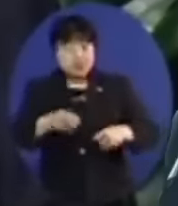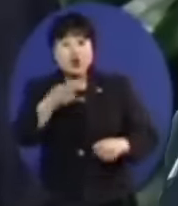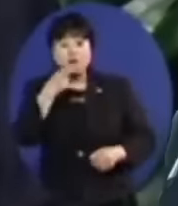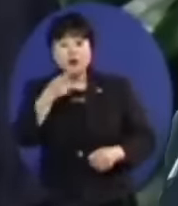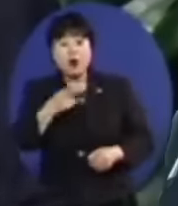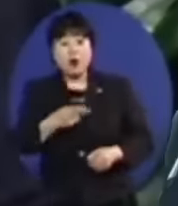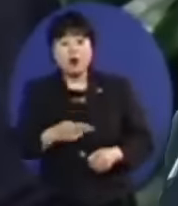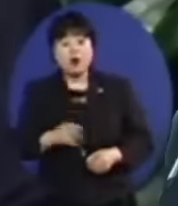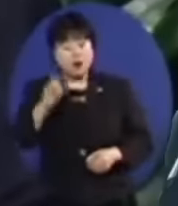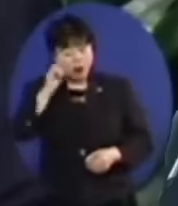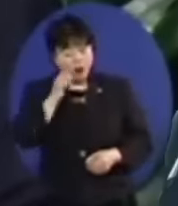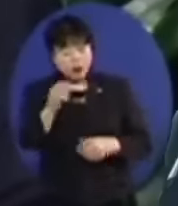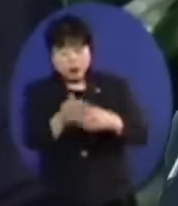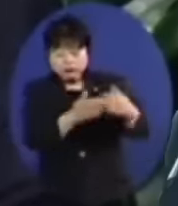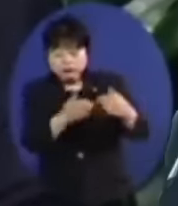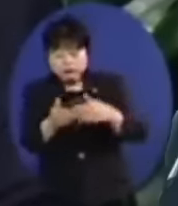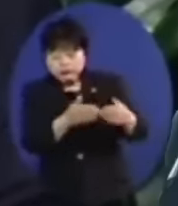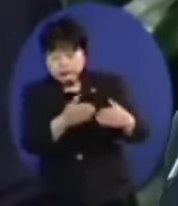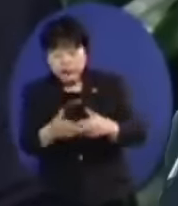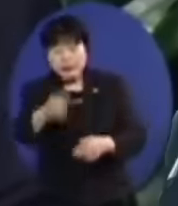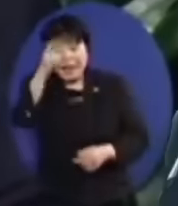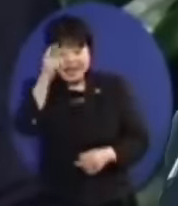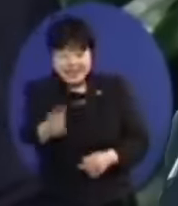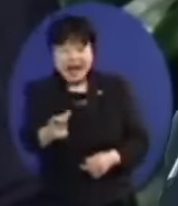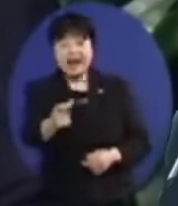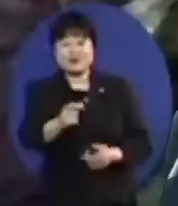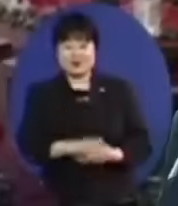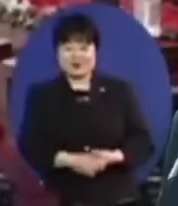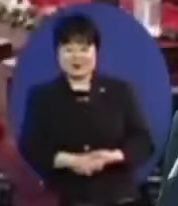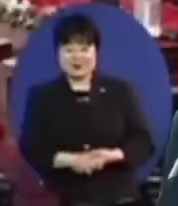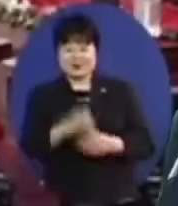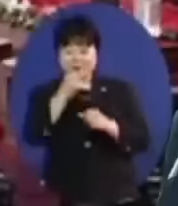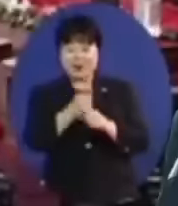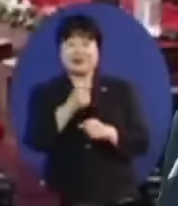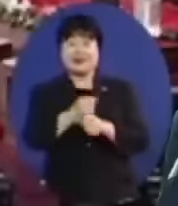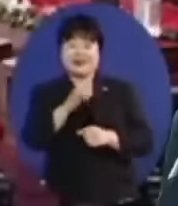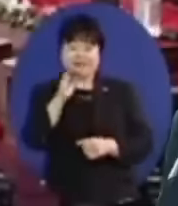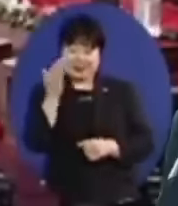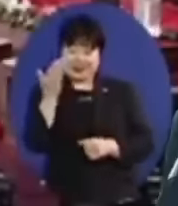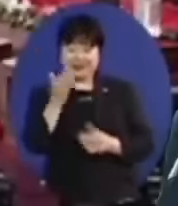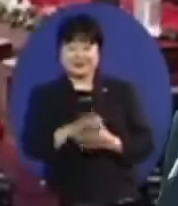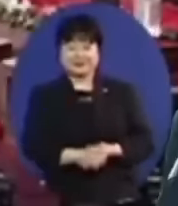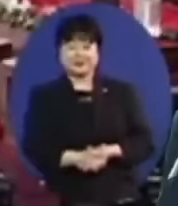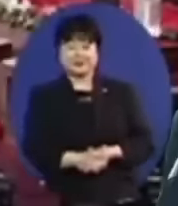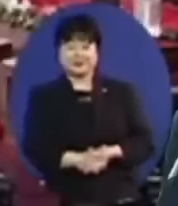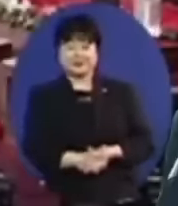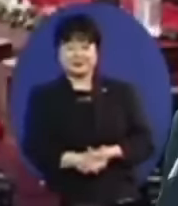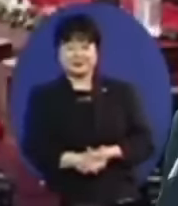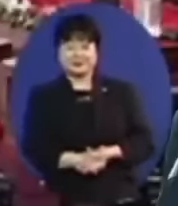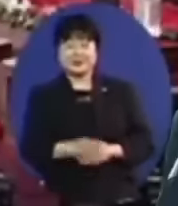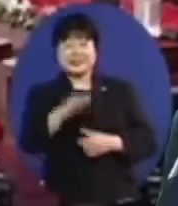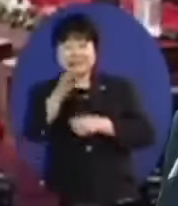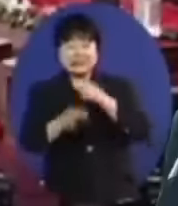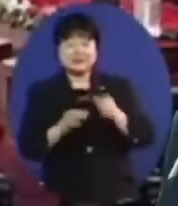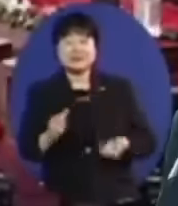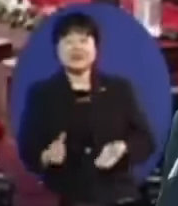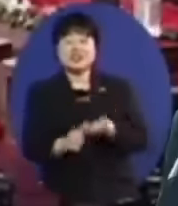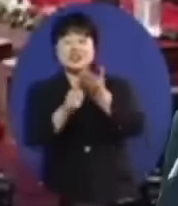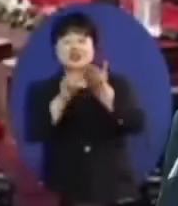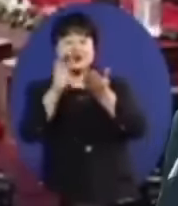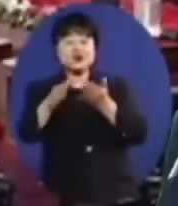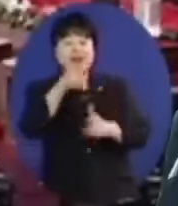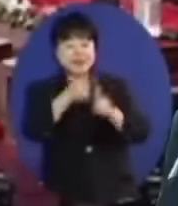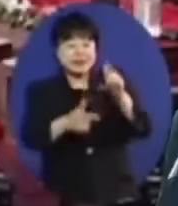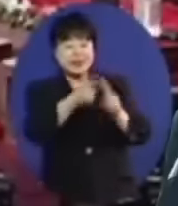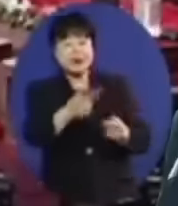어려운 시련을 겪었기 때문에 튼튼하고 강하게 되는 것입니다. 이렇게 10년을 키운 후에 그 나무를